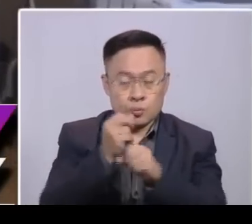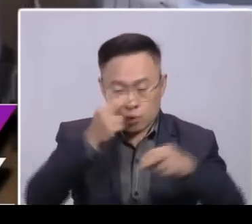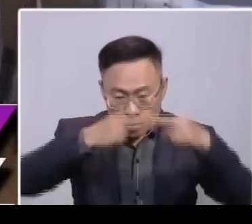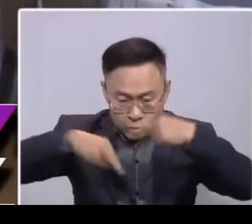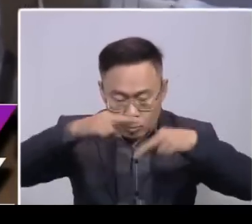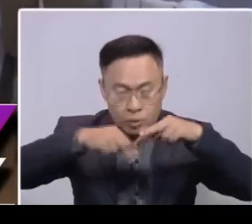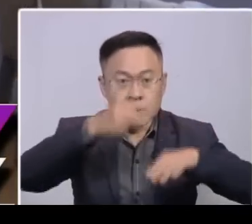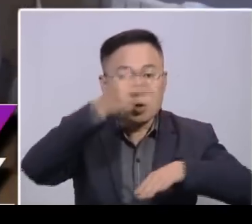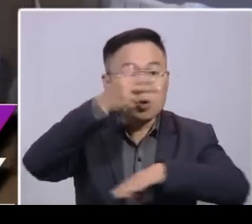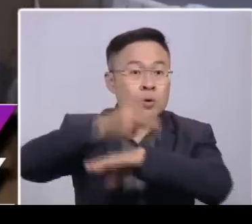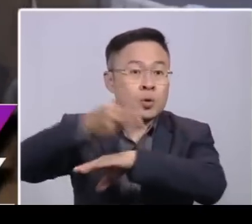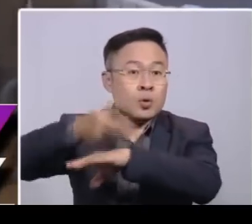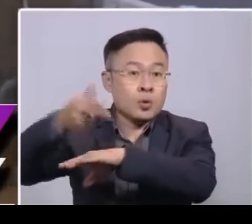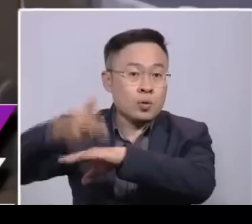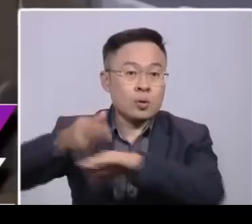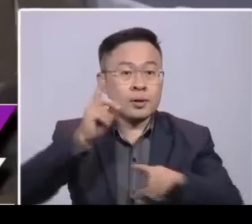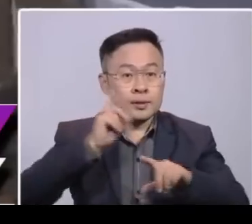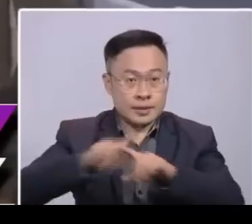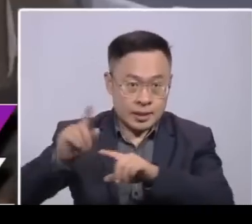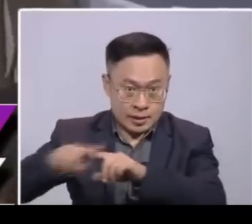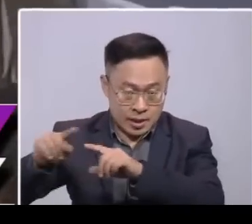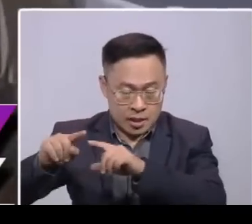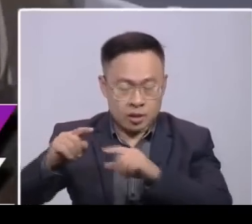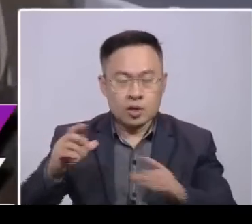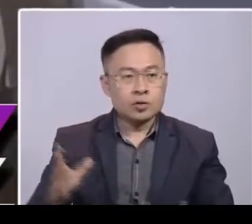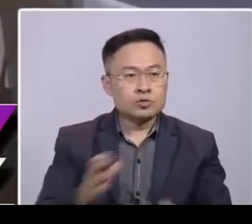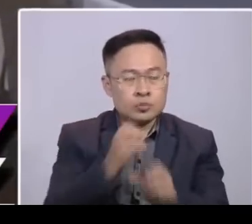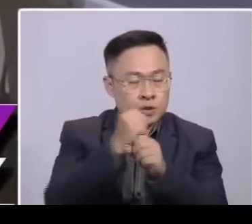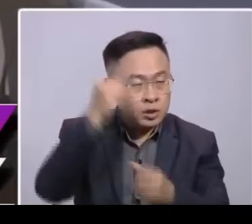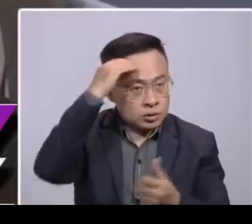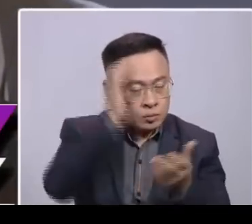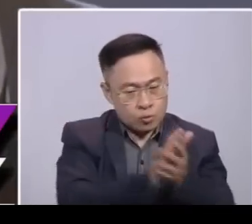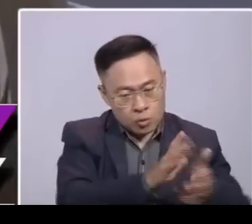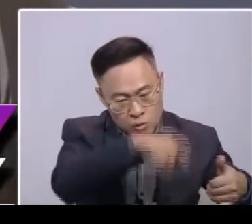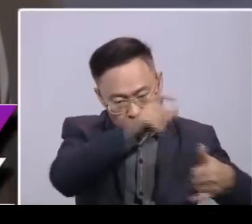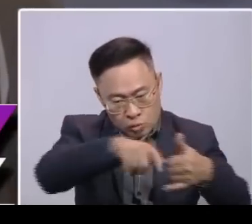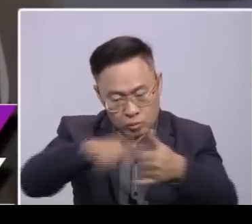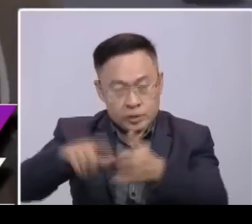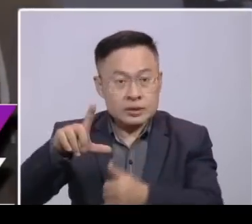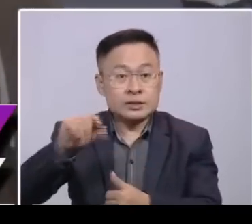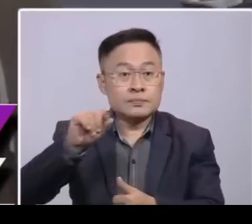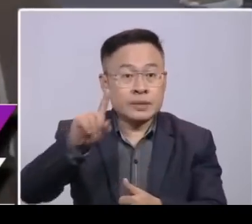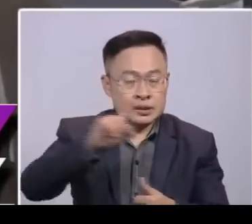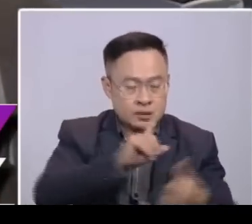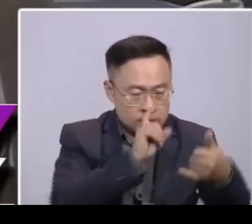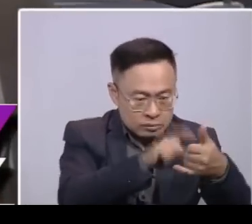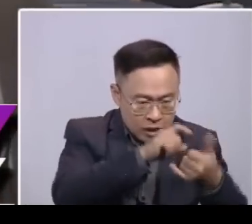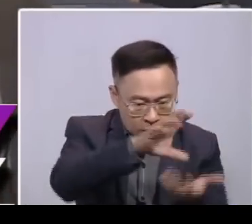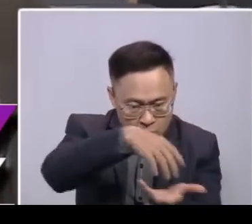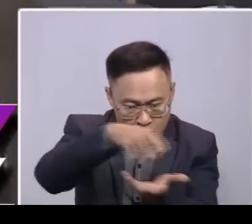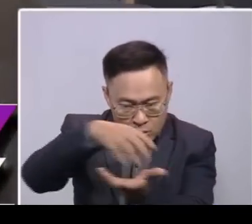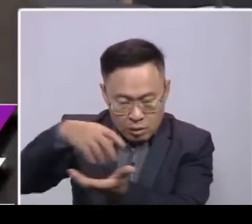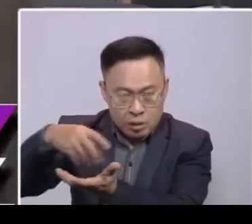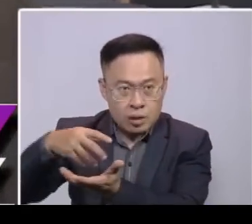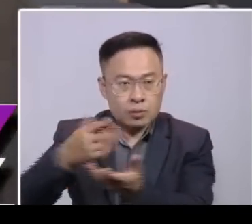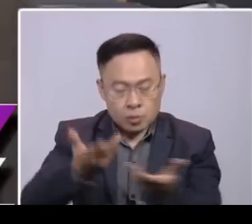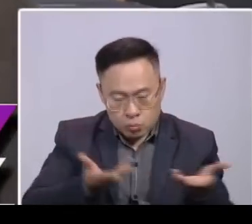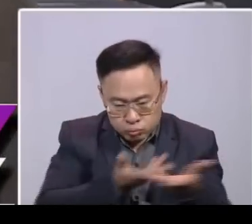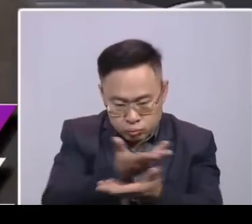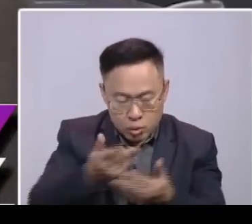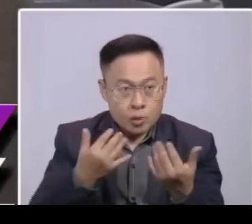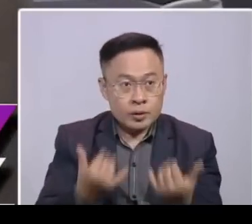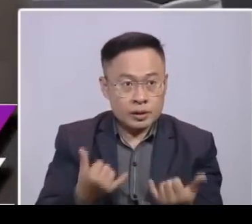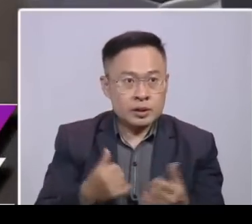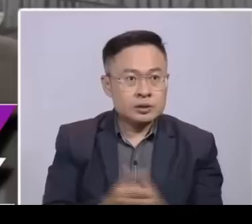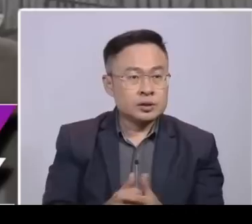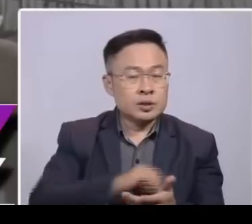อบกล้องวงจรปิดประกอบกับคำให้การของตำรวจทั้งหมดที่ร่วมงานเลี้ยงกำนันนกโดยตำรวจที่เข้าร่วมงานเลี้ยงบ้านกำนัน